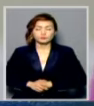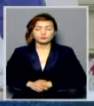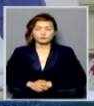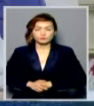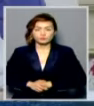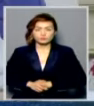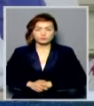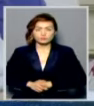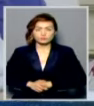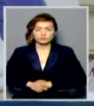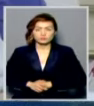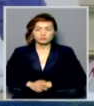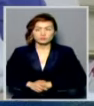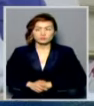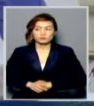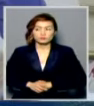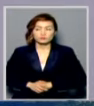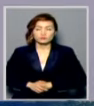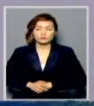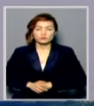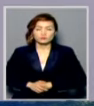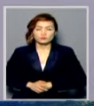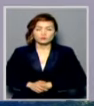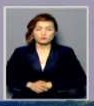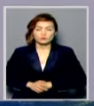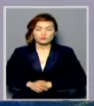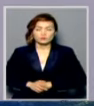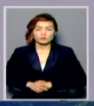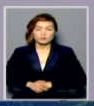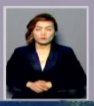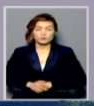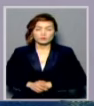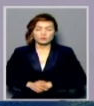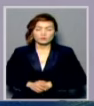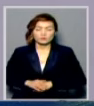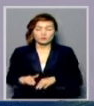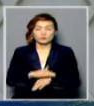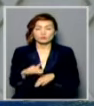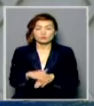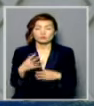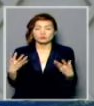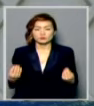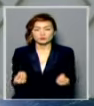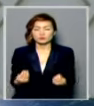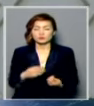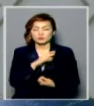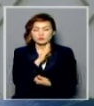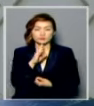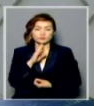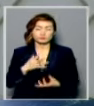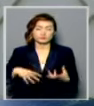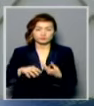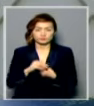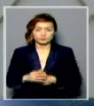жылы лебізін арнады. Алдағы жоспарларына сәттілік тіледі. Қайырлы күн, ардақты аналар, аяулы